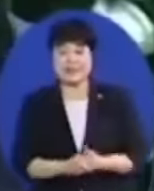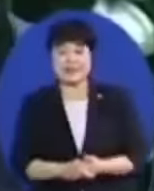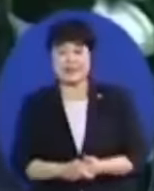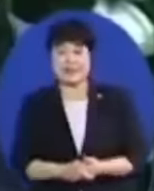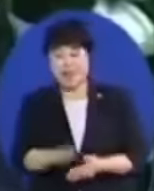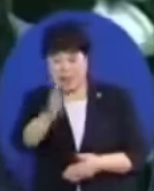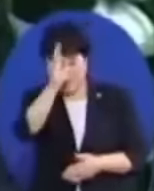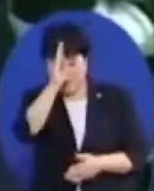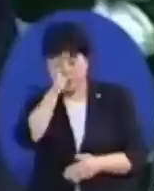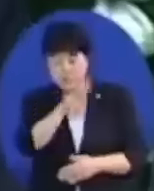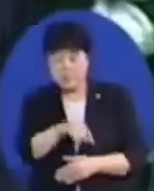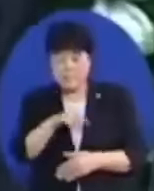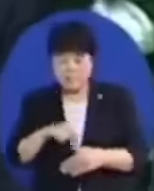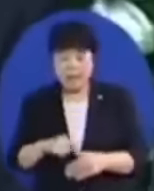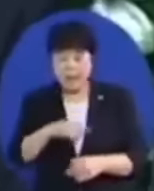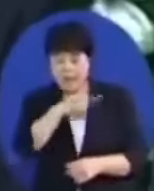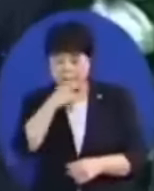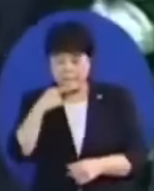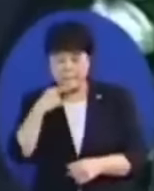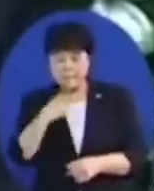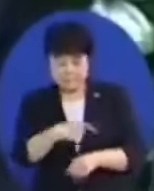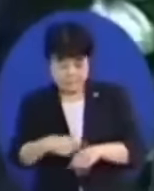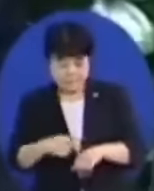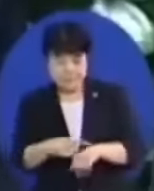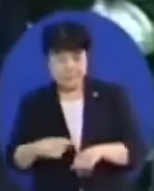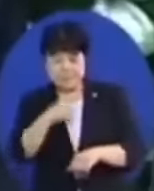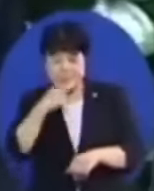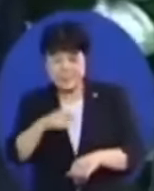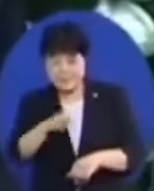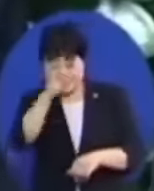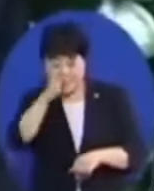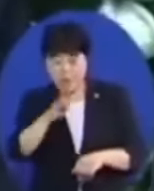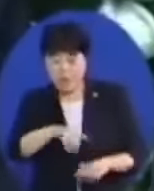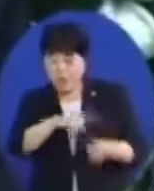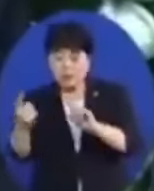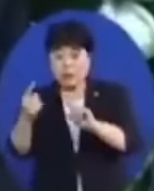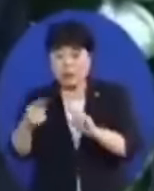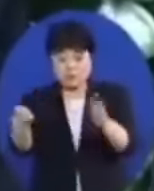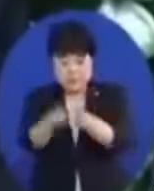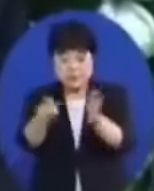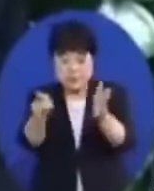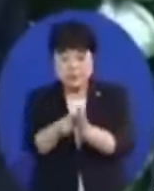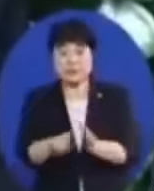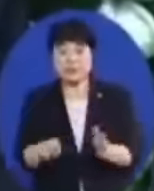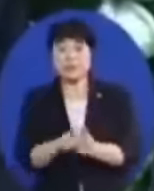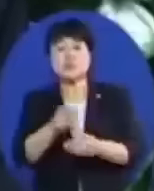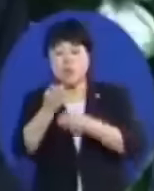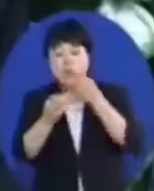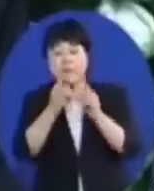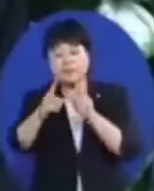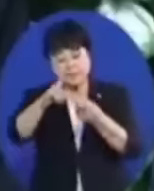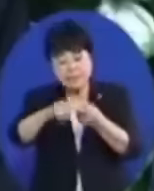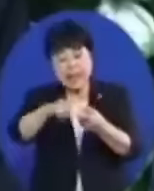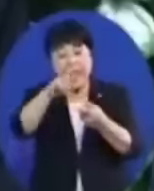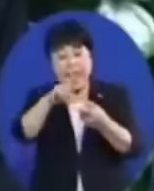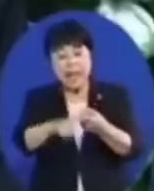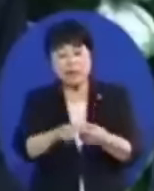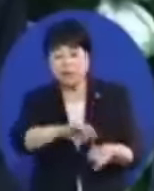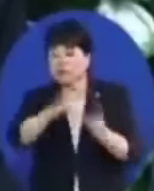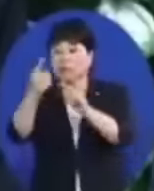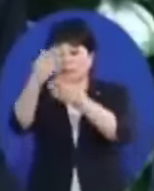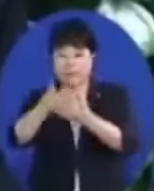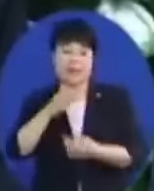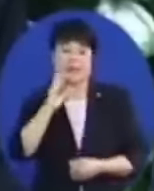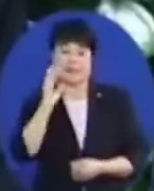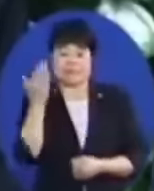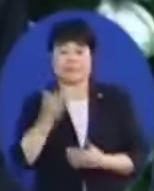이 병든 심장과 혈액병이 치료받은 줄로 믿습니다라고 외쳤습니다. 그러자 믿음으로 고백한 말씀 그대로 그는 치유함을 받게